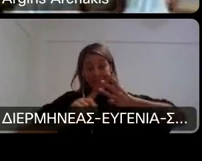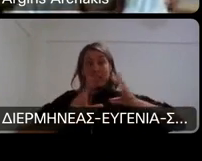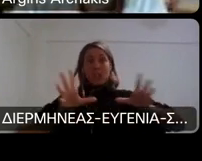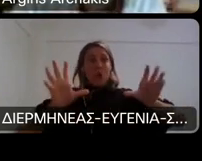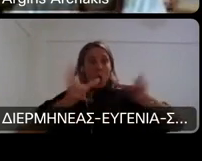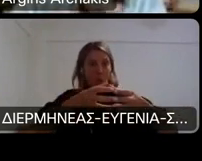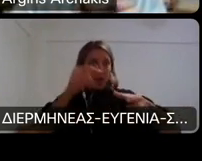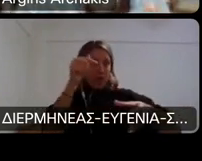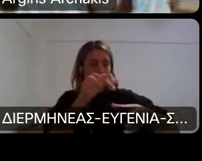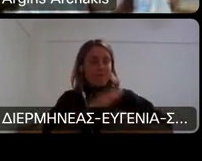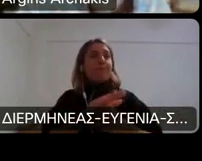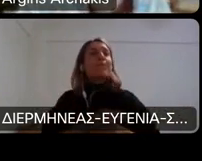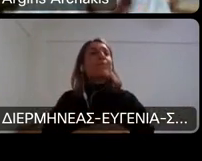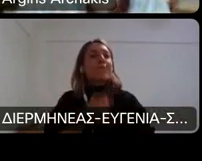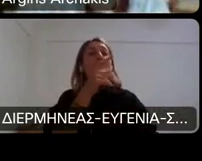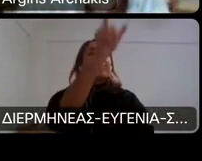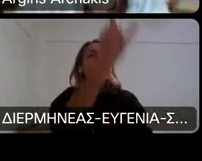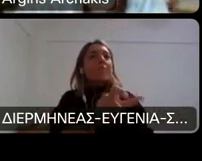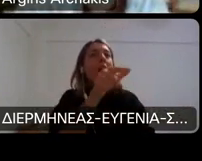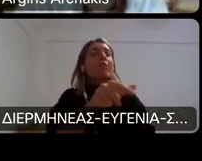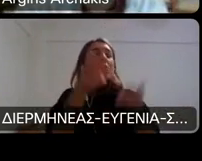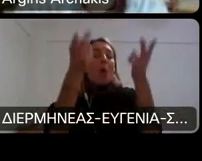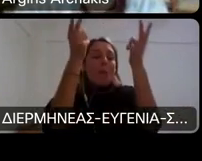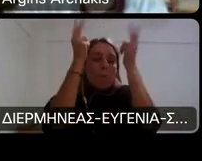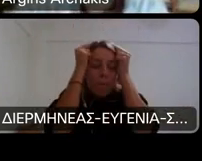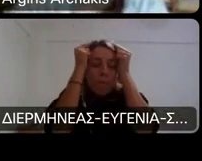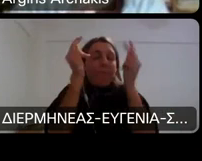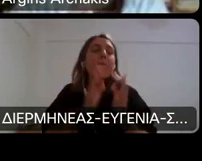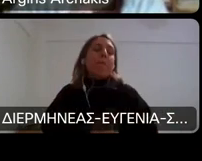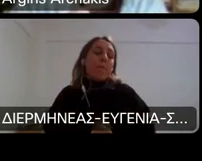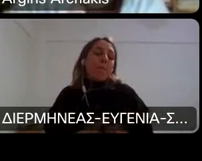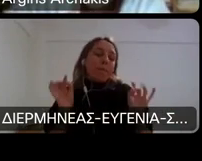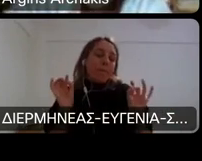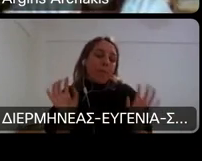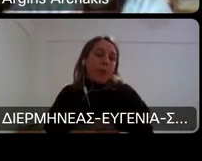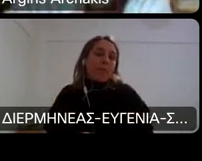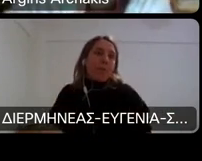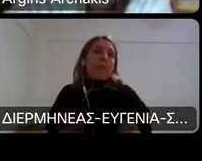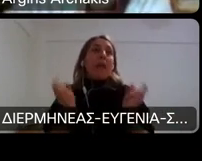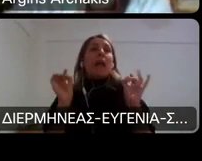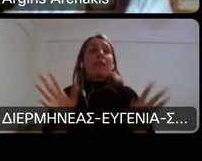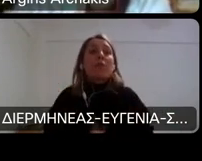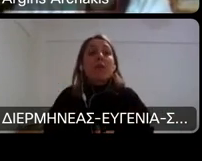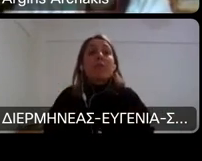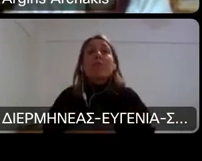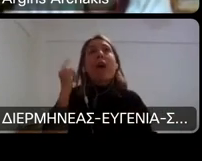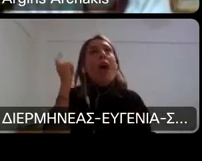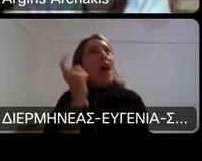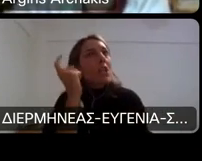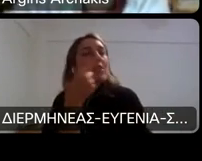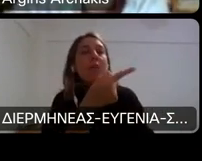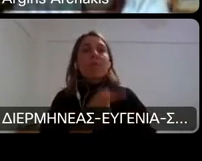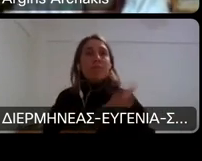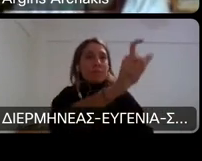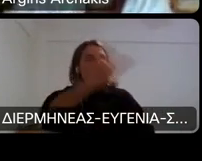διάκρισης, έτσι, είναι ο παθητικός άλλος. Και το ερώτημα που εδώ μπορούμε να θέσουμε είναι το εξής. Παρουσιάζονται οι μετανάστες και οι